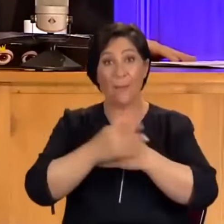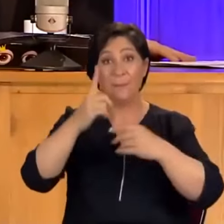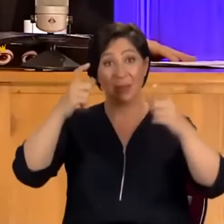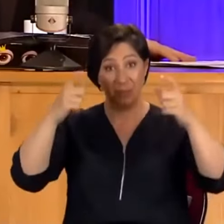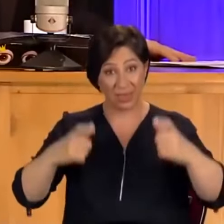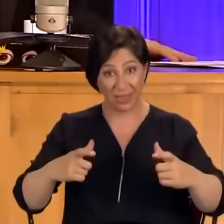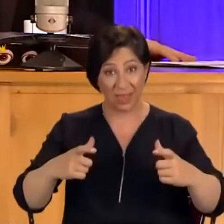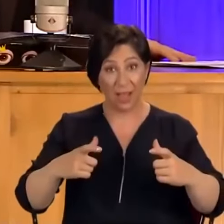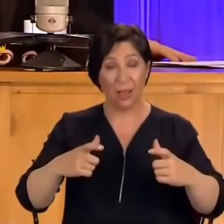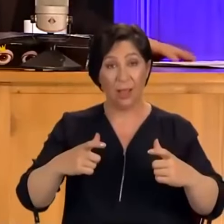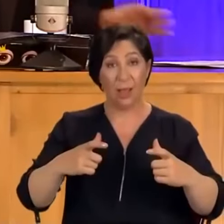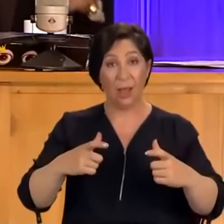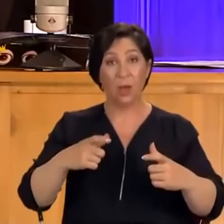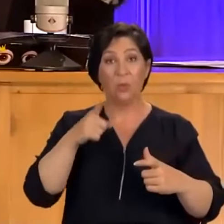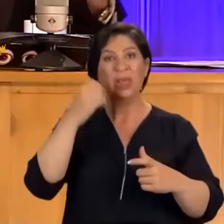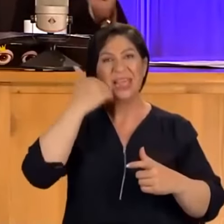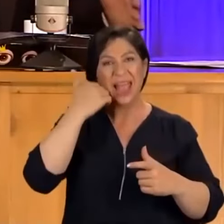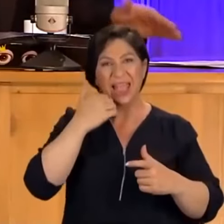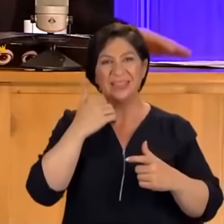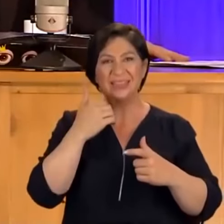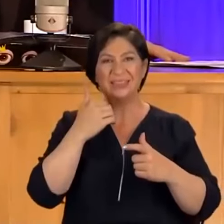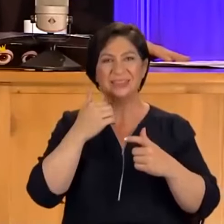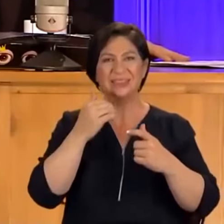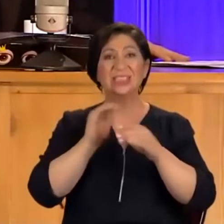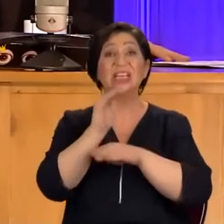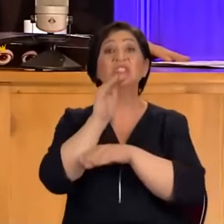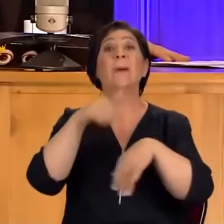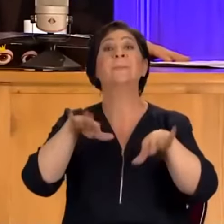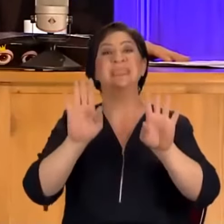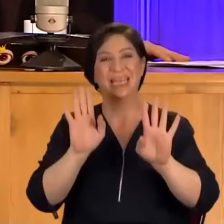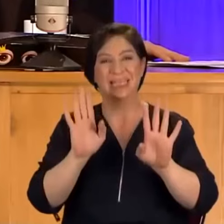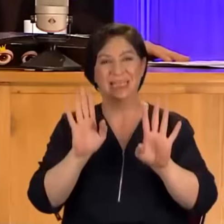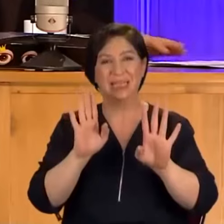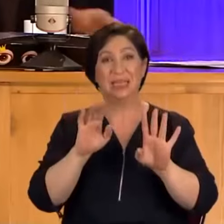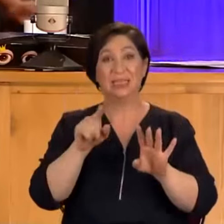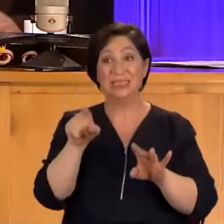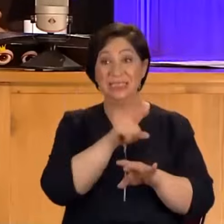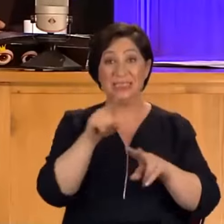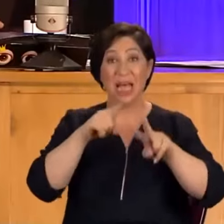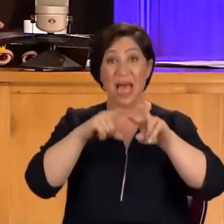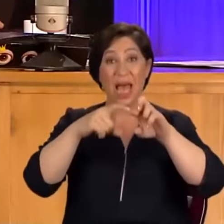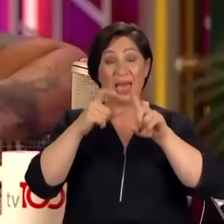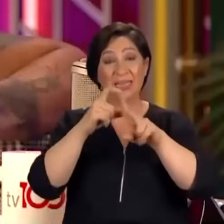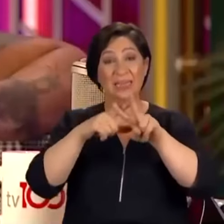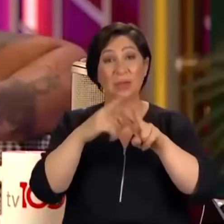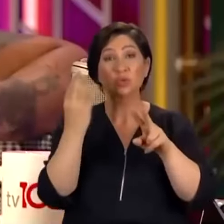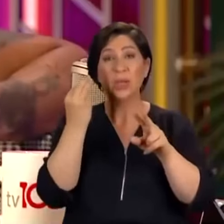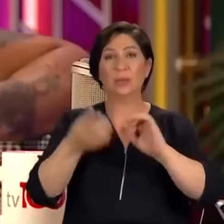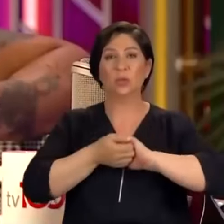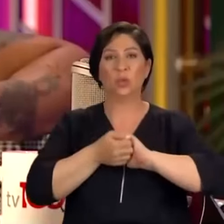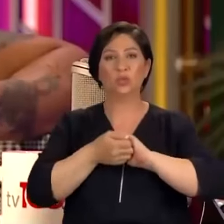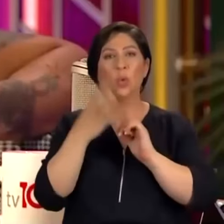bir mekanda bu yalan yanlış şey yaşanmasaydı Siz Arda la çok iyi dost